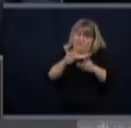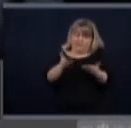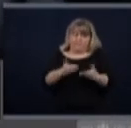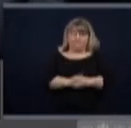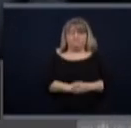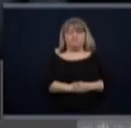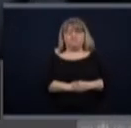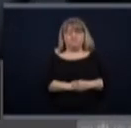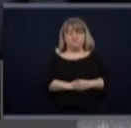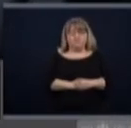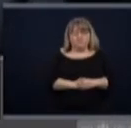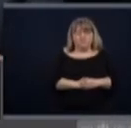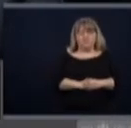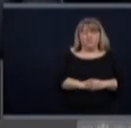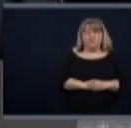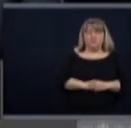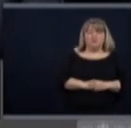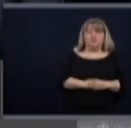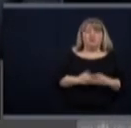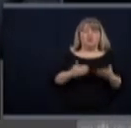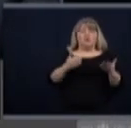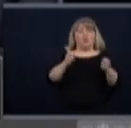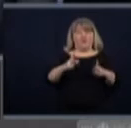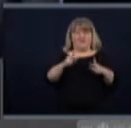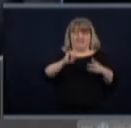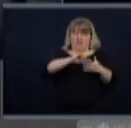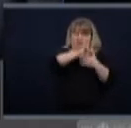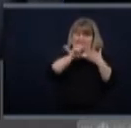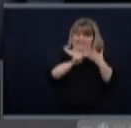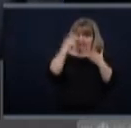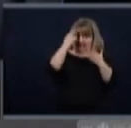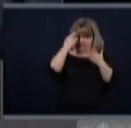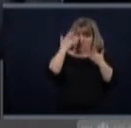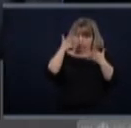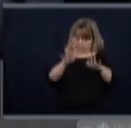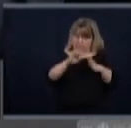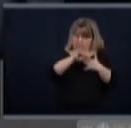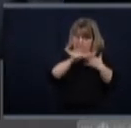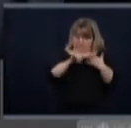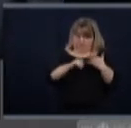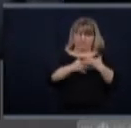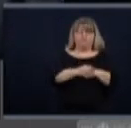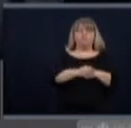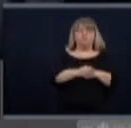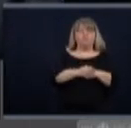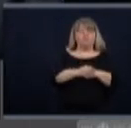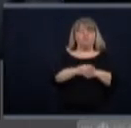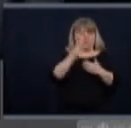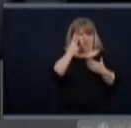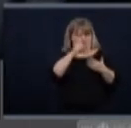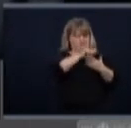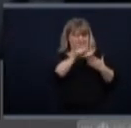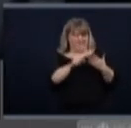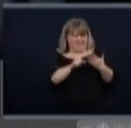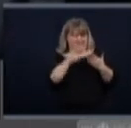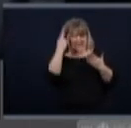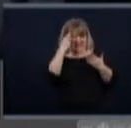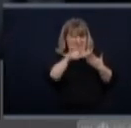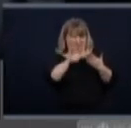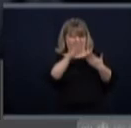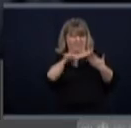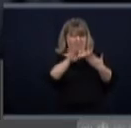Mais je veux insister sur une chose, par contre. Donc, ça, c'était les cinq raisons. Donc, vous avez vu, dans les cinq raisons les plus importantes,